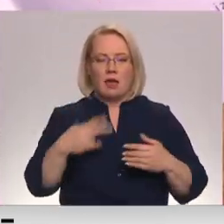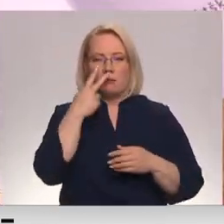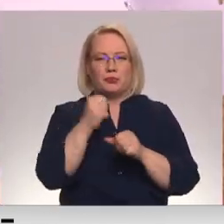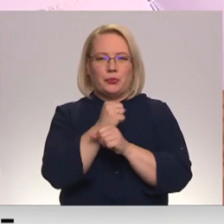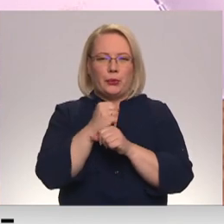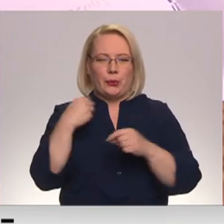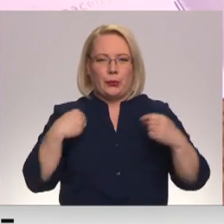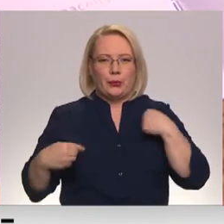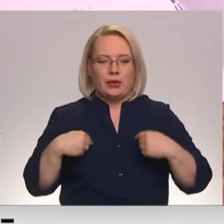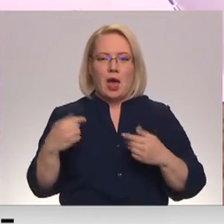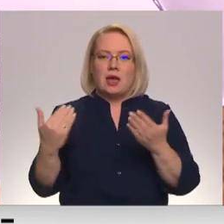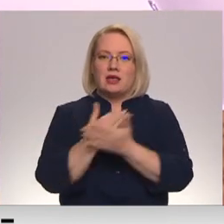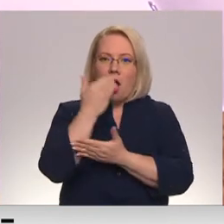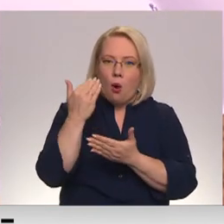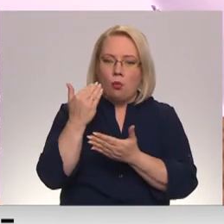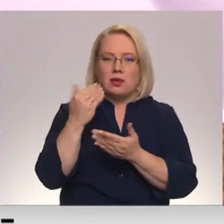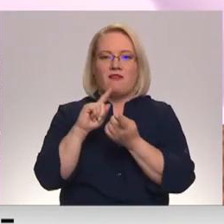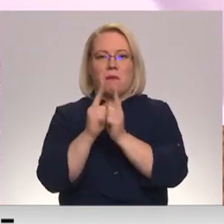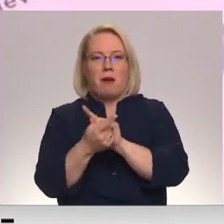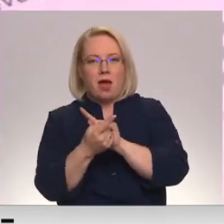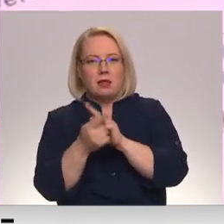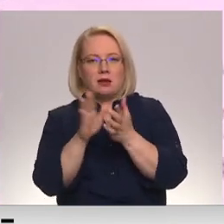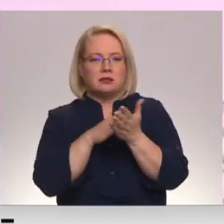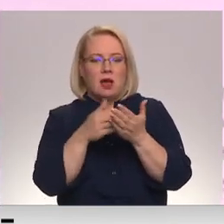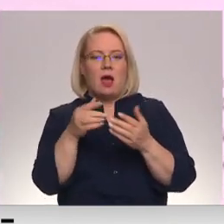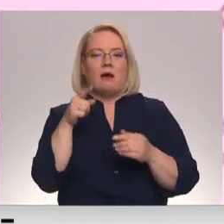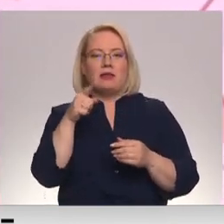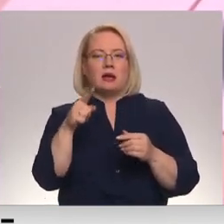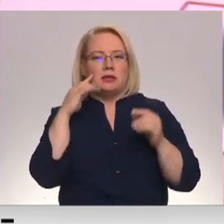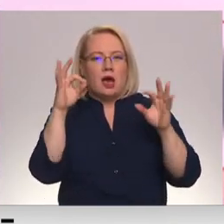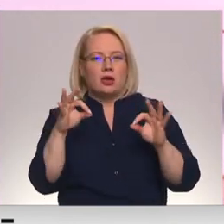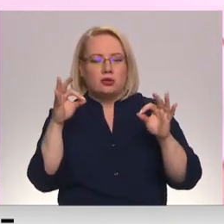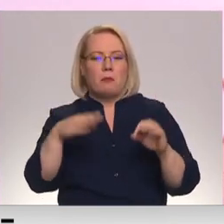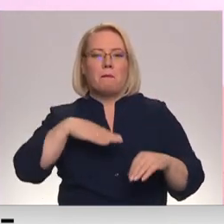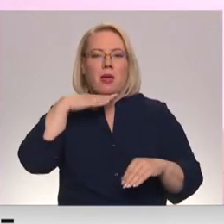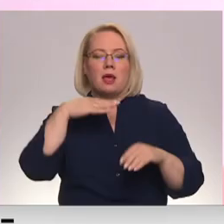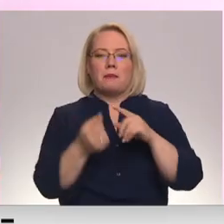vai parādās jaunas, vai tās mainās. Jebkurš šāds novērojums vai aizdoms ir pietiekams